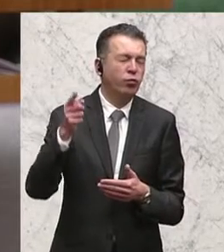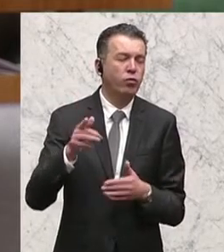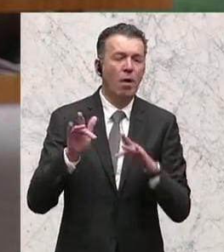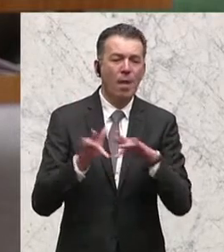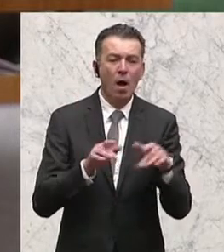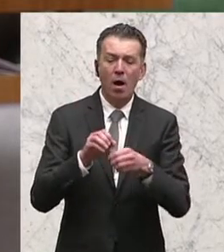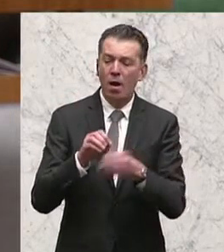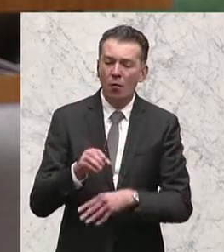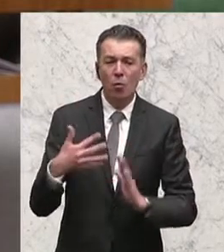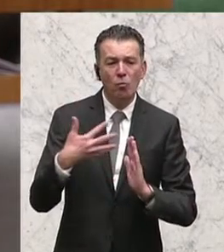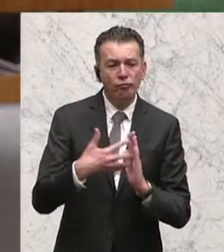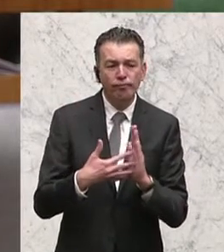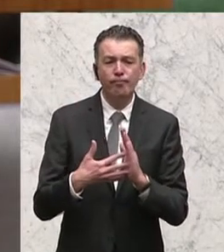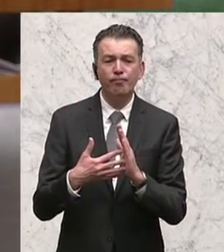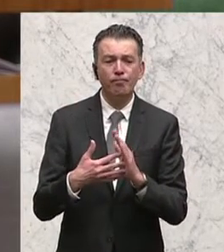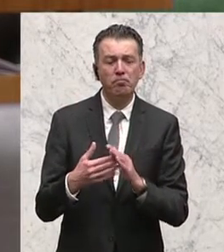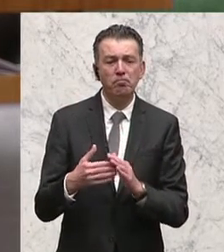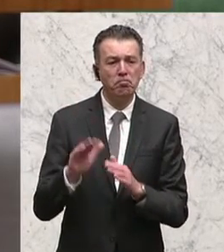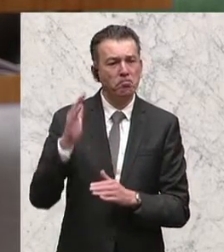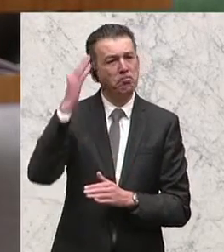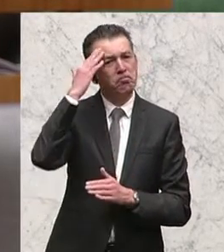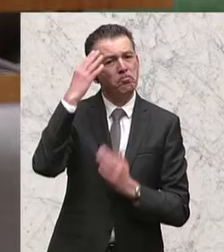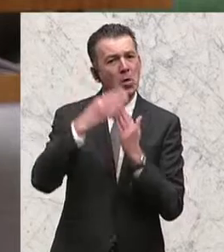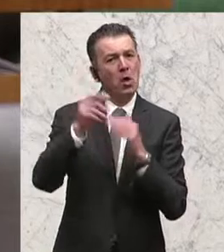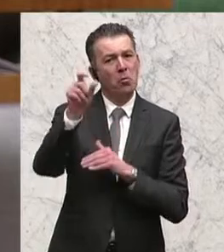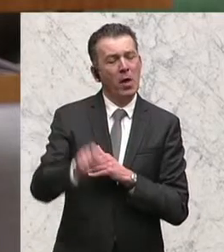Entwürfe von Gutachten und von namhaften Experten vor.